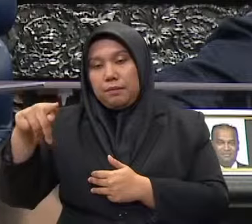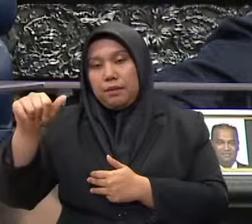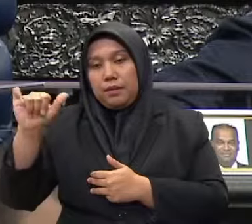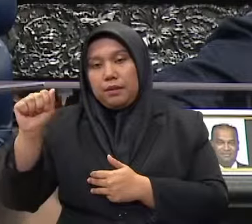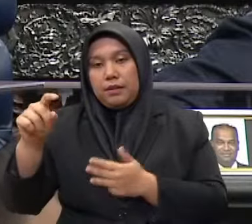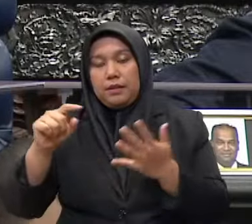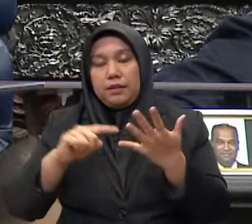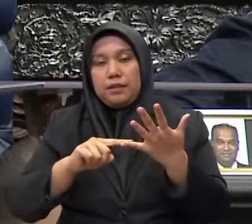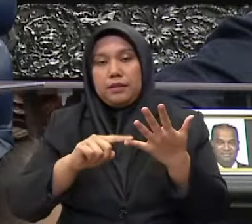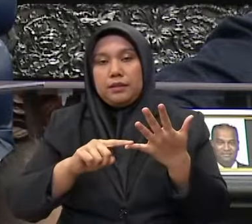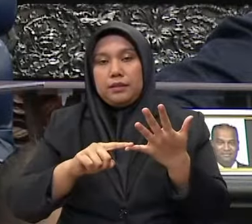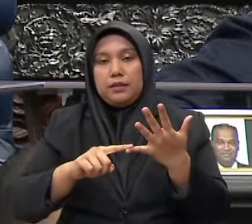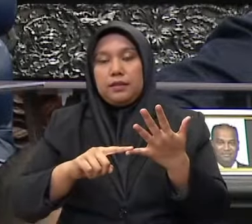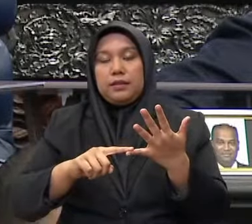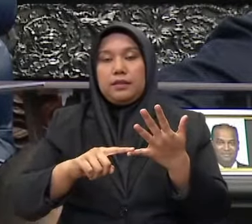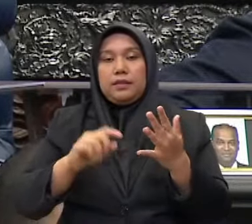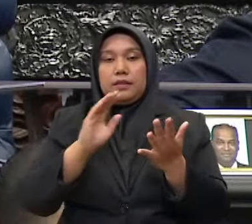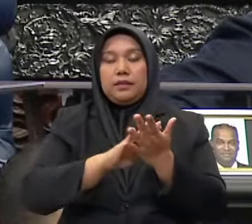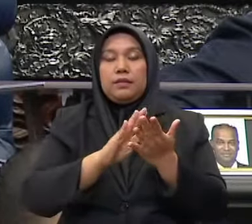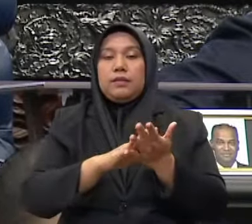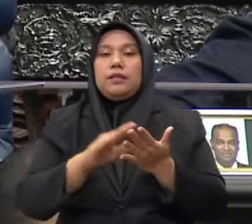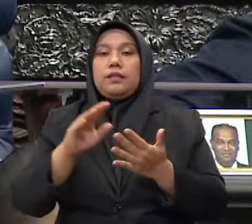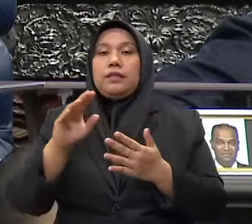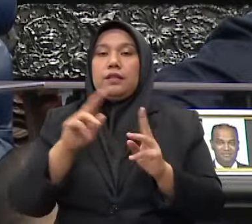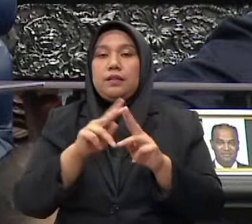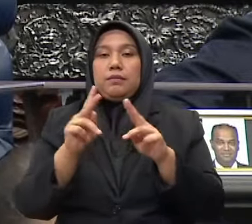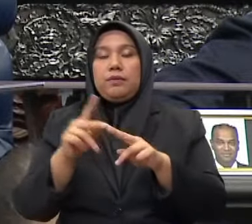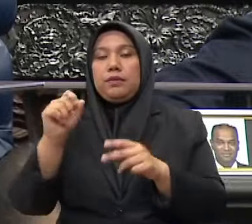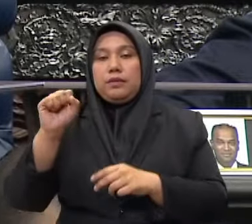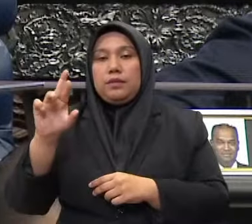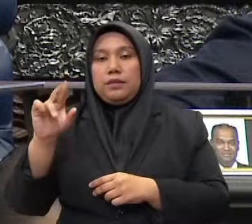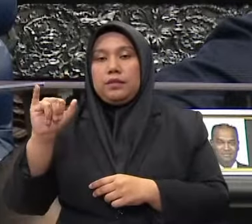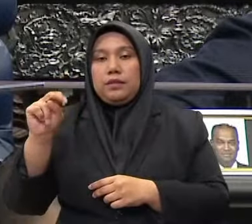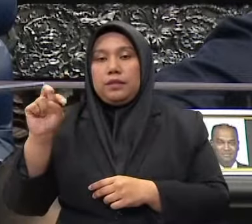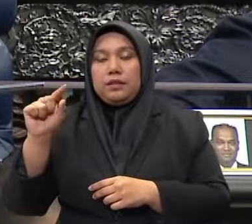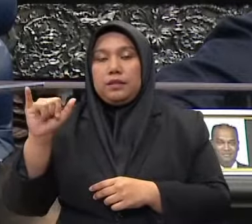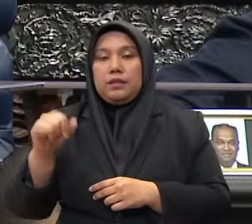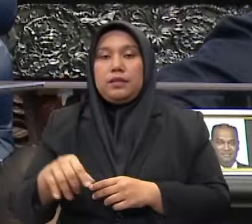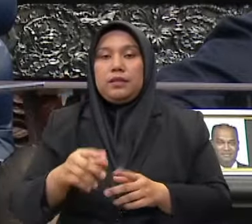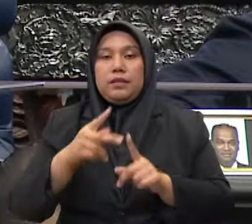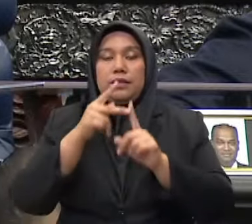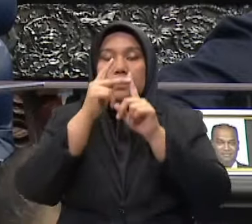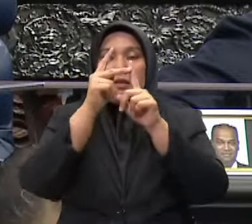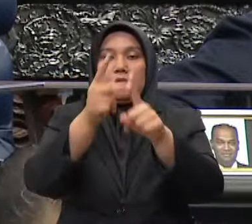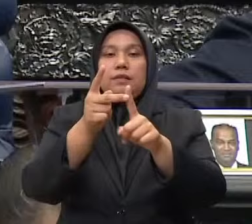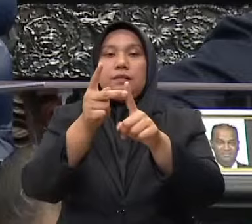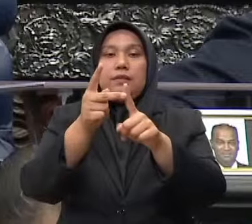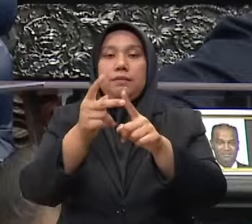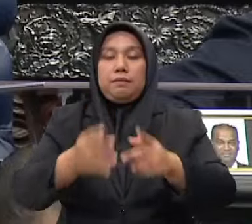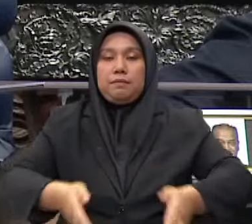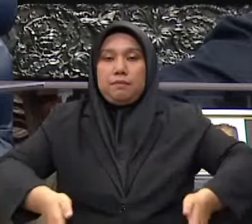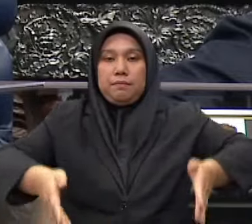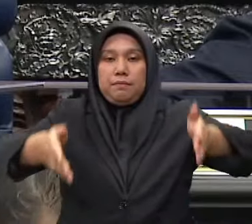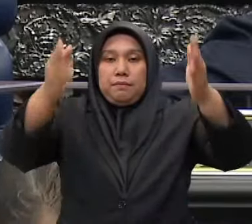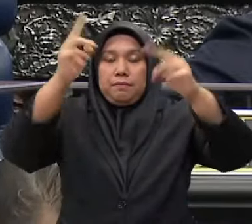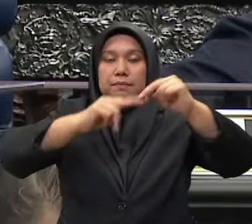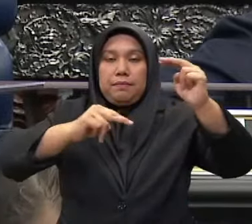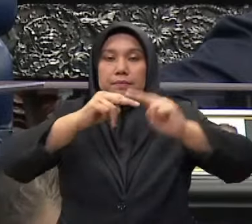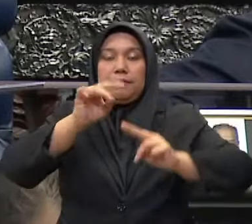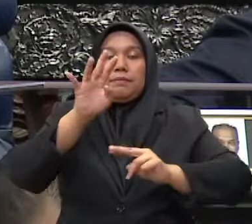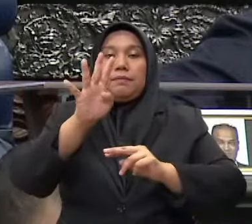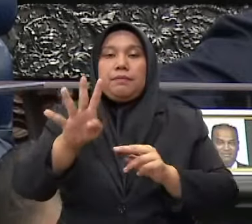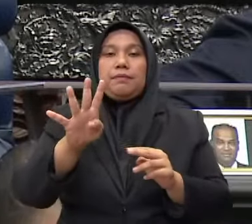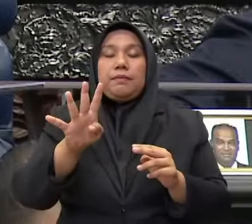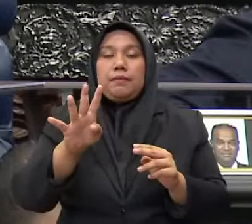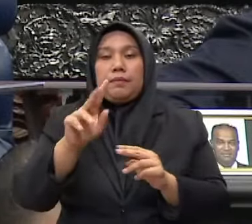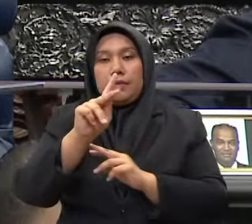kampong sering iaitu ini khususnya untuk pembinaan projek pembinaan at unit quarters yang telah